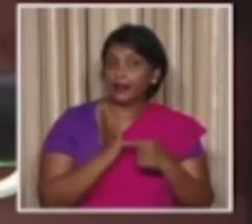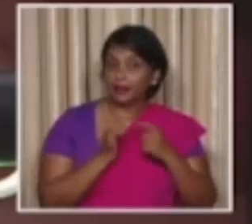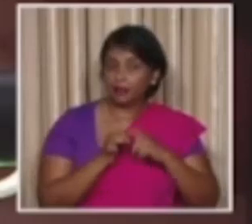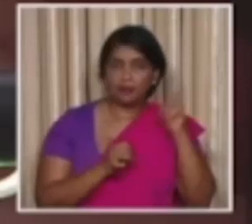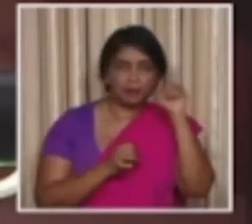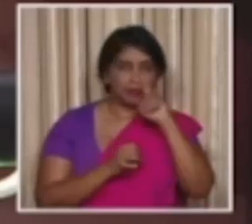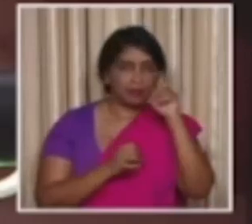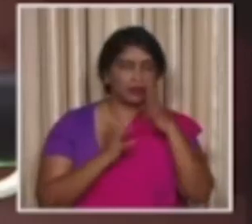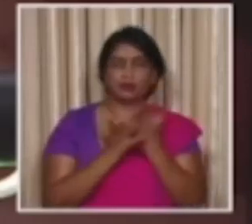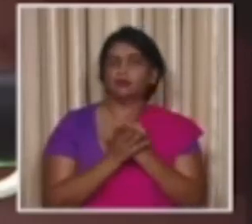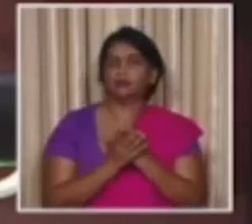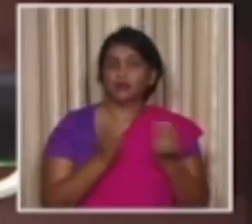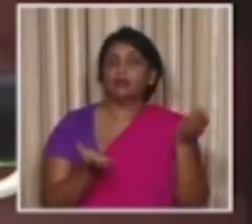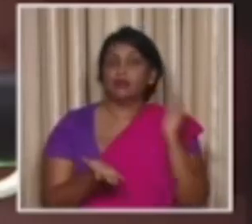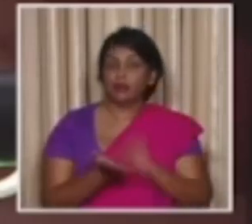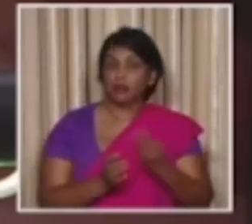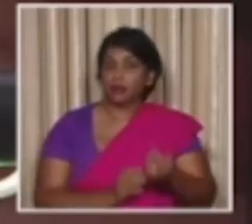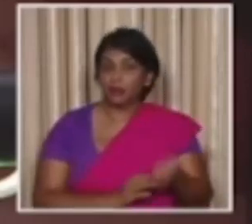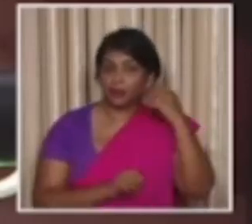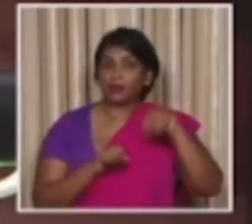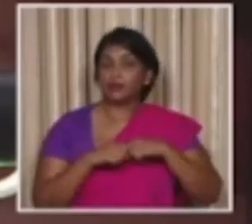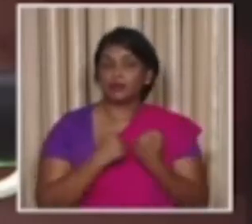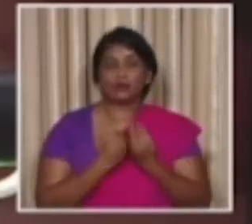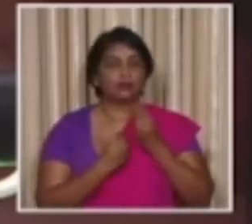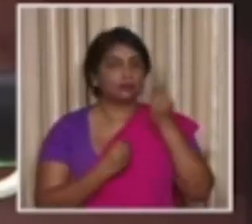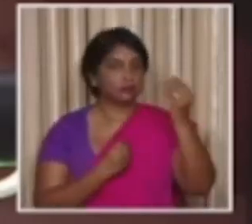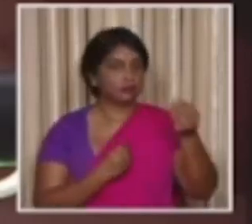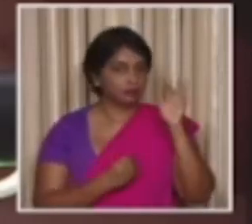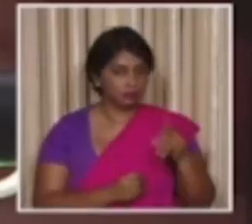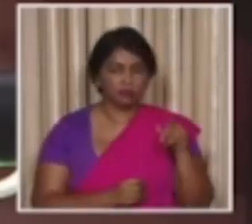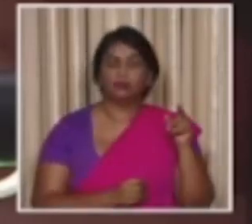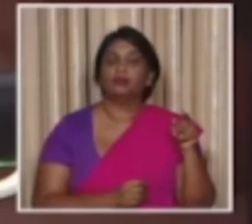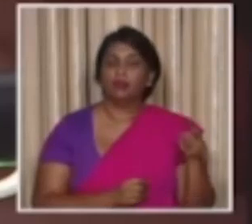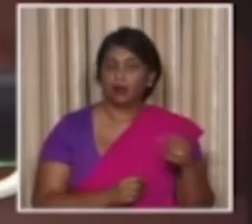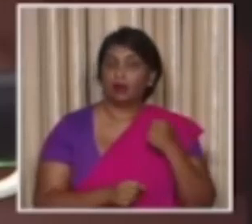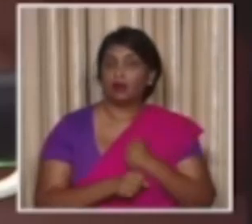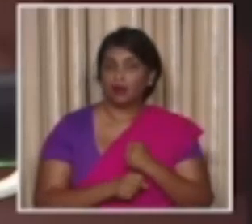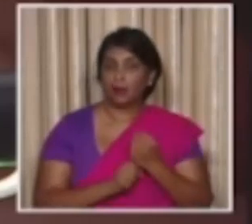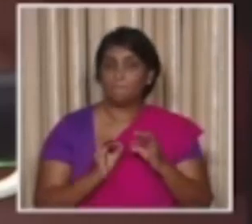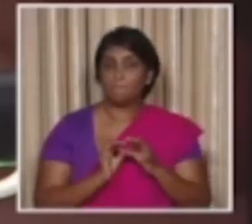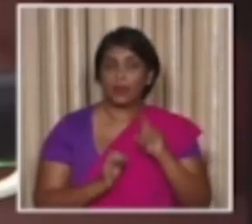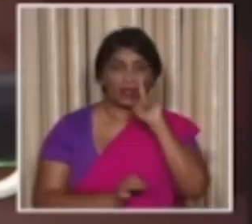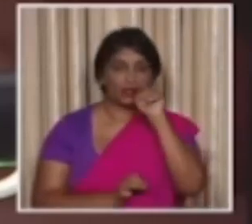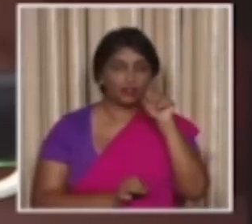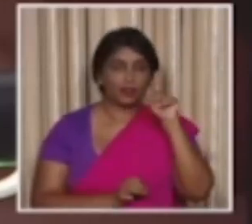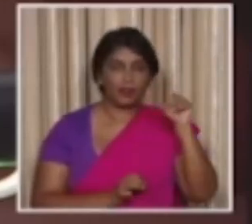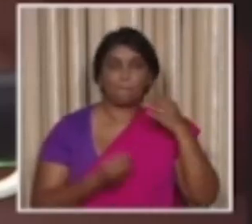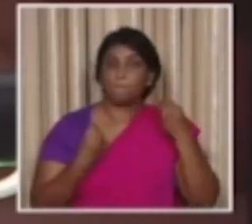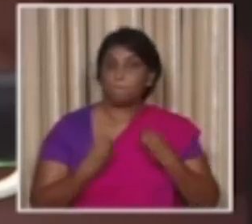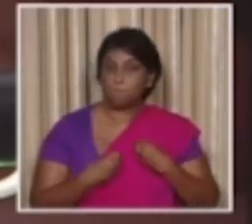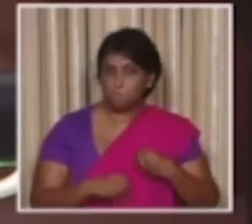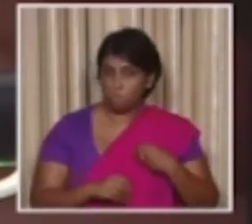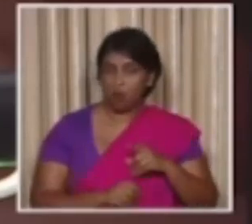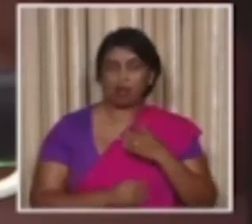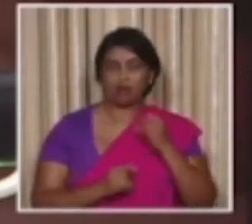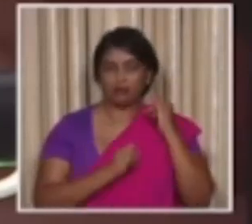මාස කිහිපෙකින් අවලංගු කර නැවත වැඩි මිලකට එම සමාගමට ලබා දීම සිදුවීමක් නිසා රජයට රුපියල් බිලියන 1.1ක් පාඩූ බවට චෝදනා